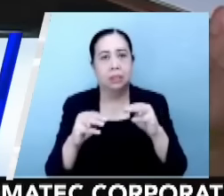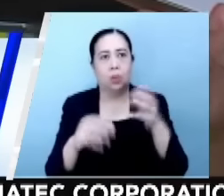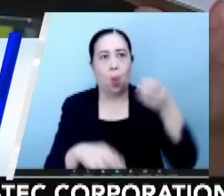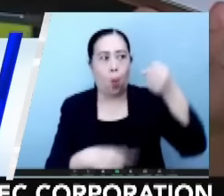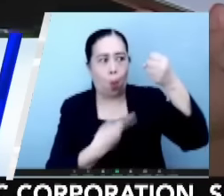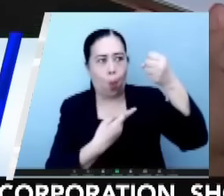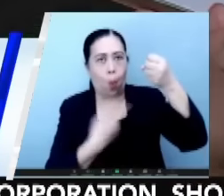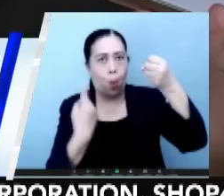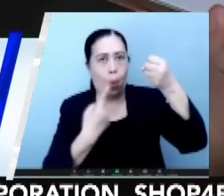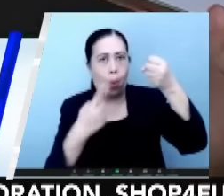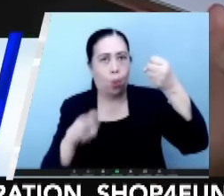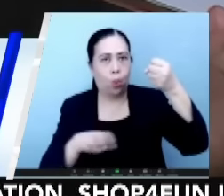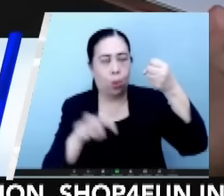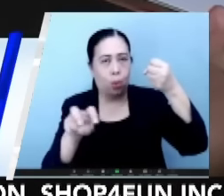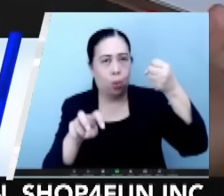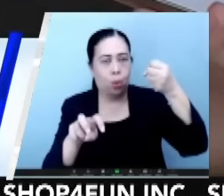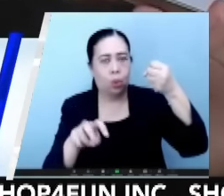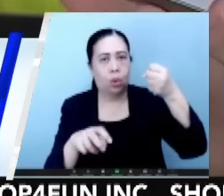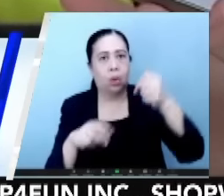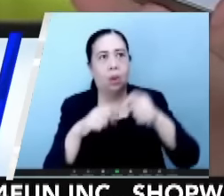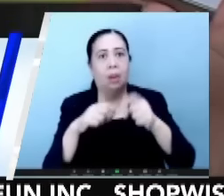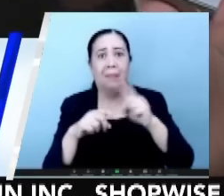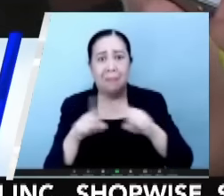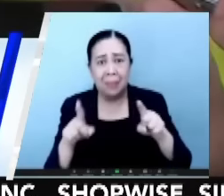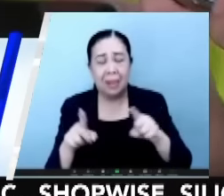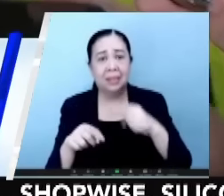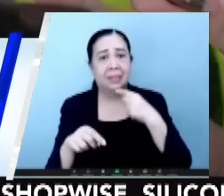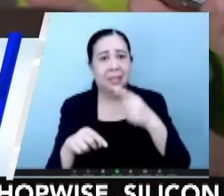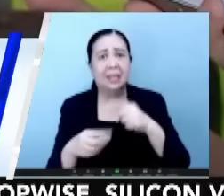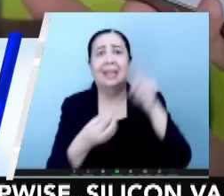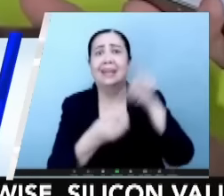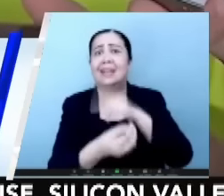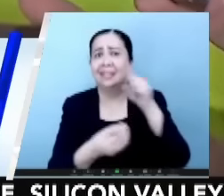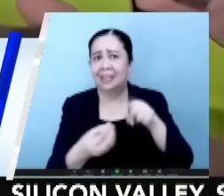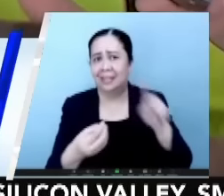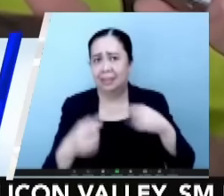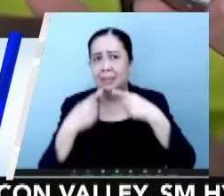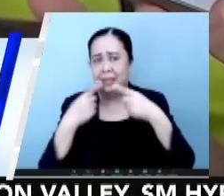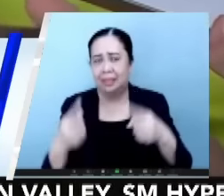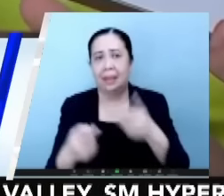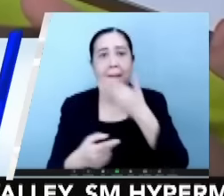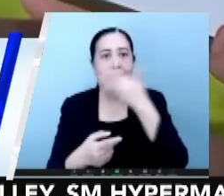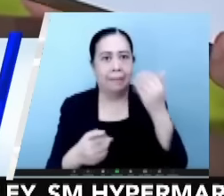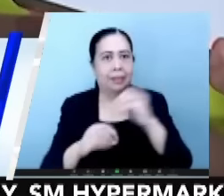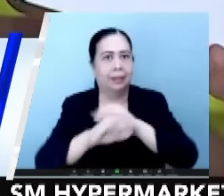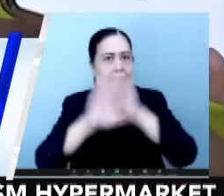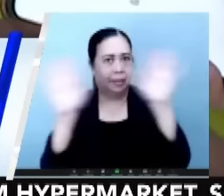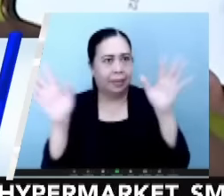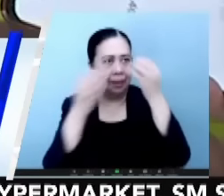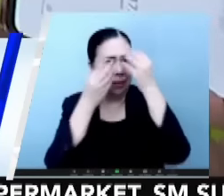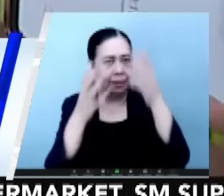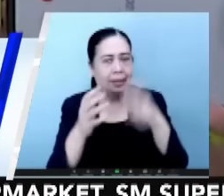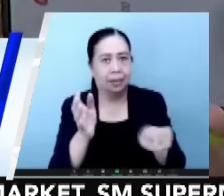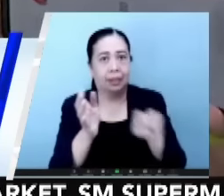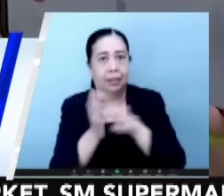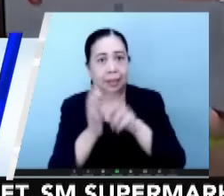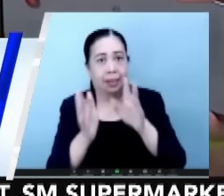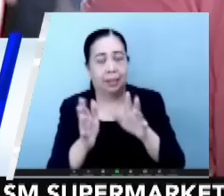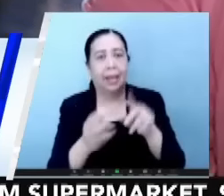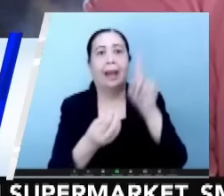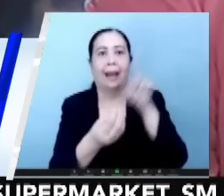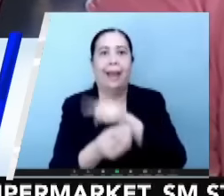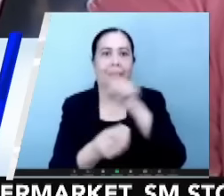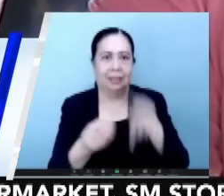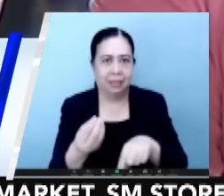biyahe at delayed. When in fact, ito po ay kanselado na. No? So mas maganda po kung ang makarating sa mga kababayan natin, canceled na yung